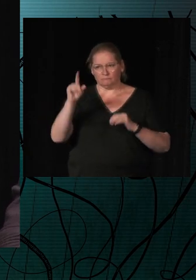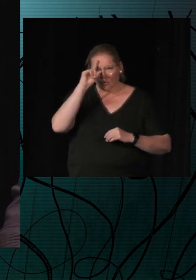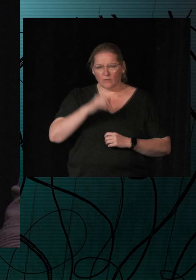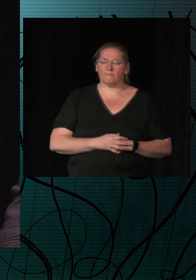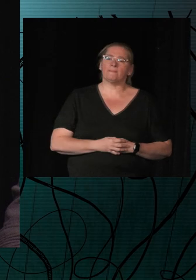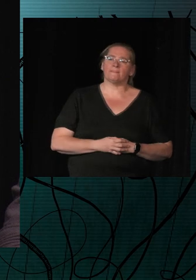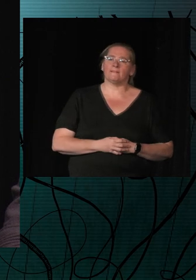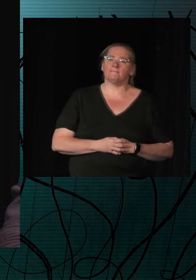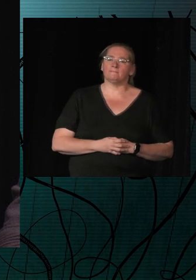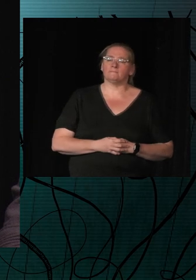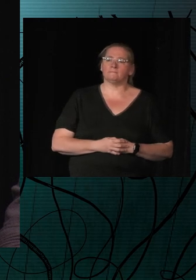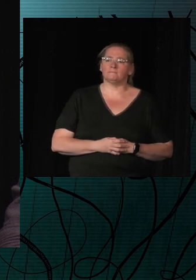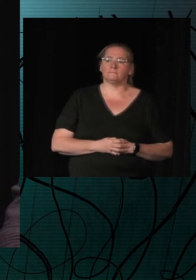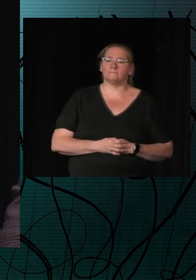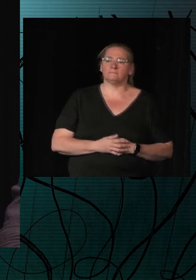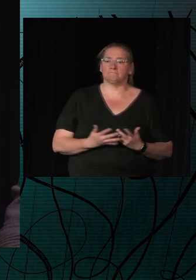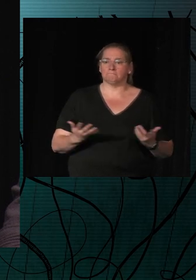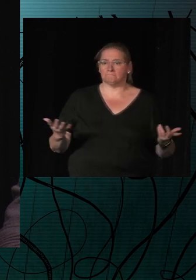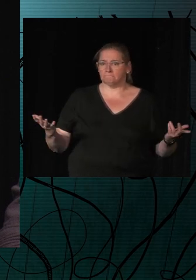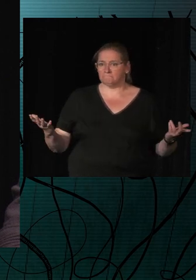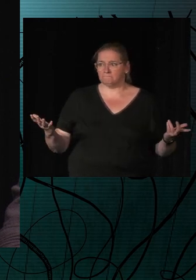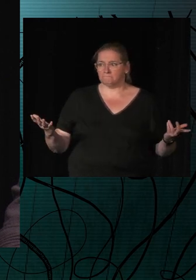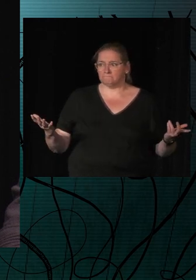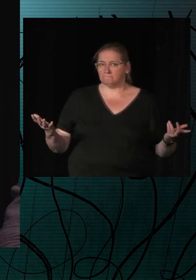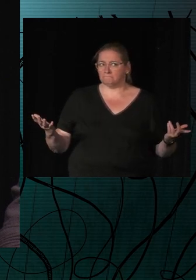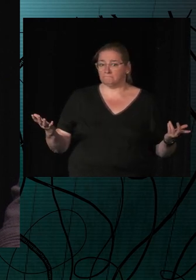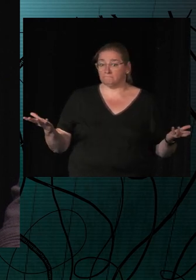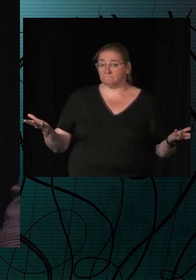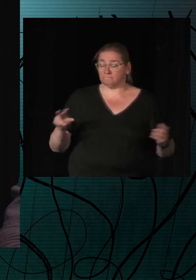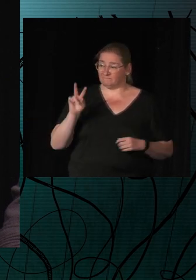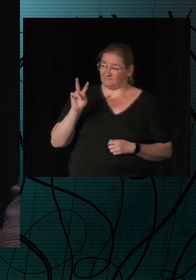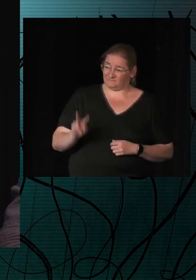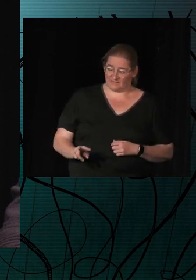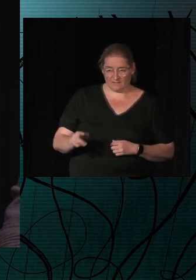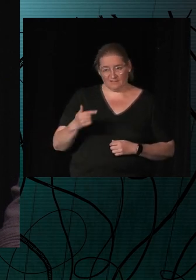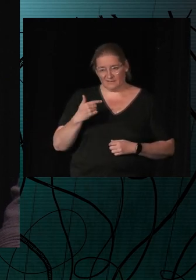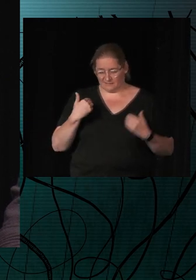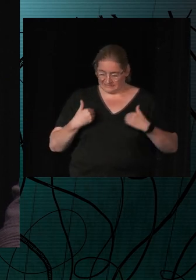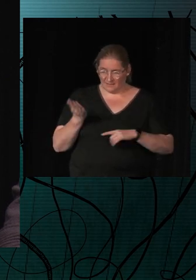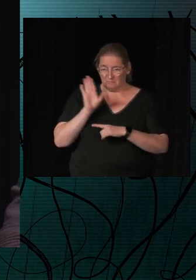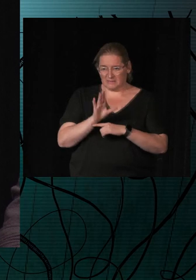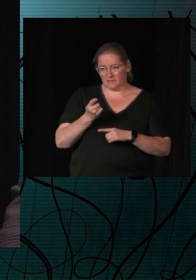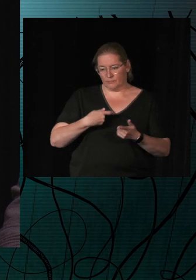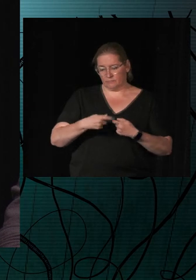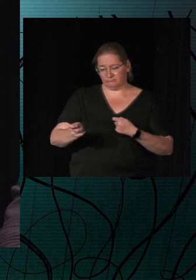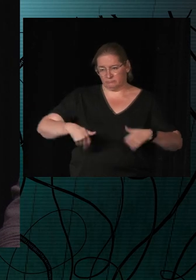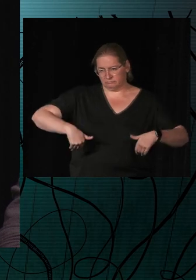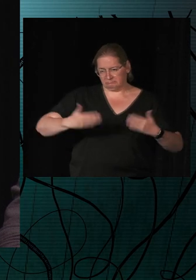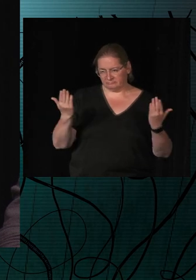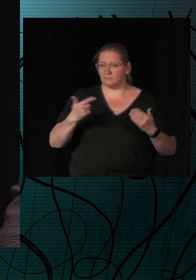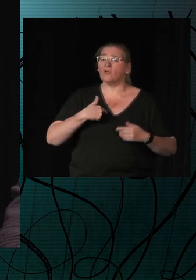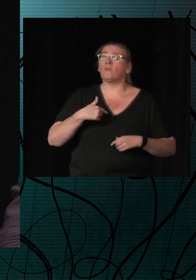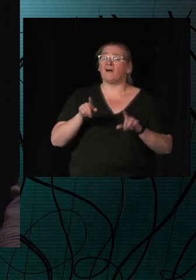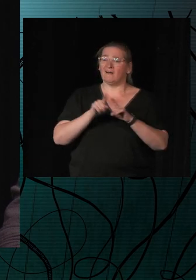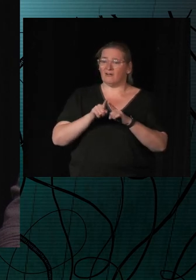faut savoir que il y a pas de enfin c'est très mauvaise façon de se vendre mais il y a absolument aucune colonne vertébrale dans ce que je